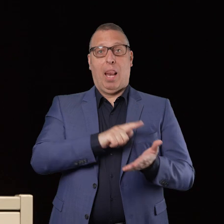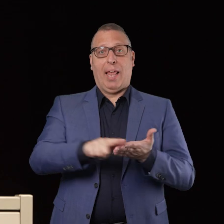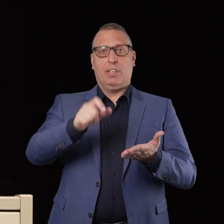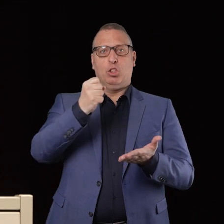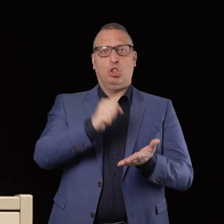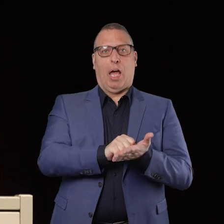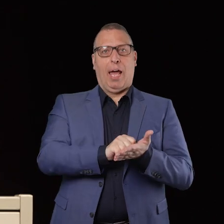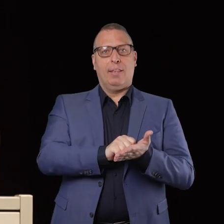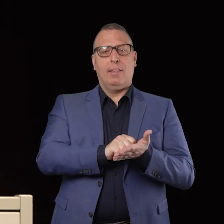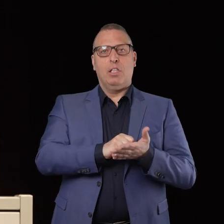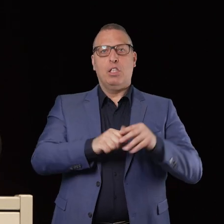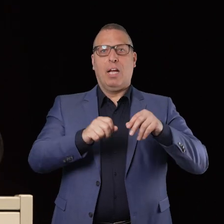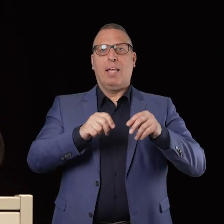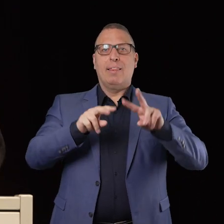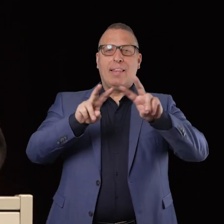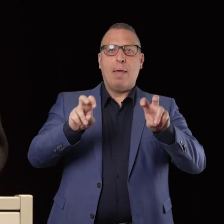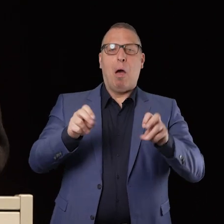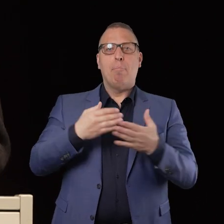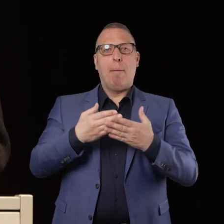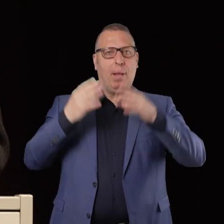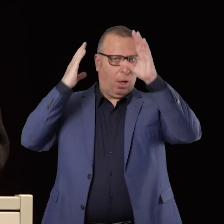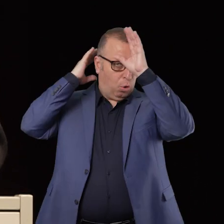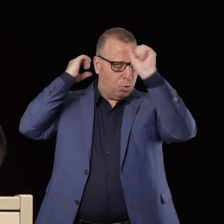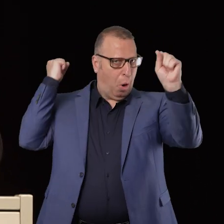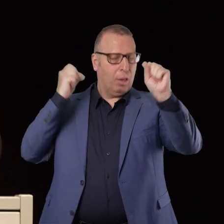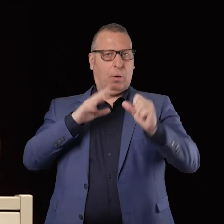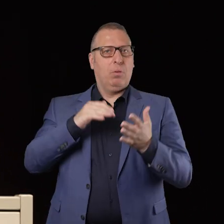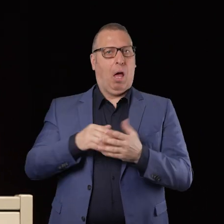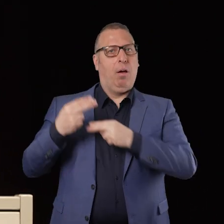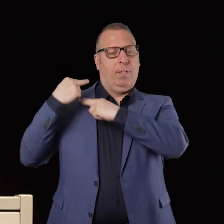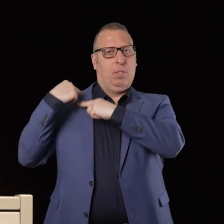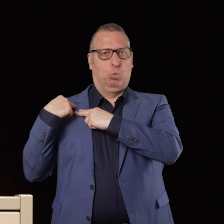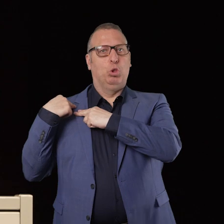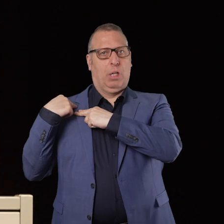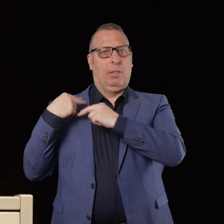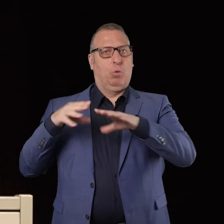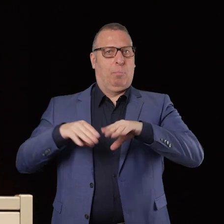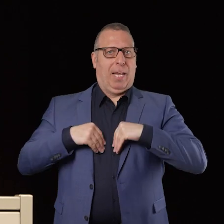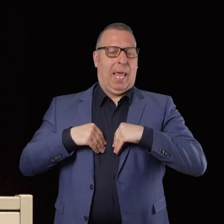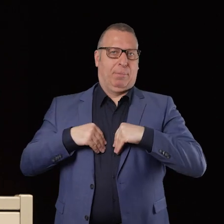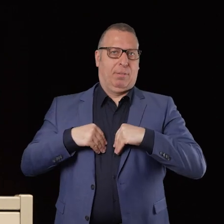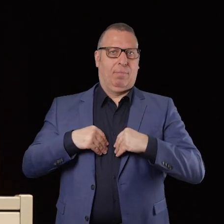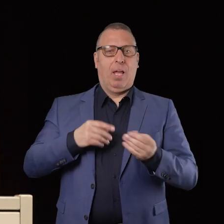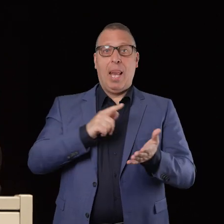für liechtensteinische Angelegenheiten im Konsularbereich zuständig.